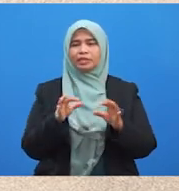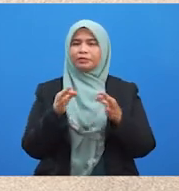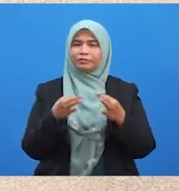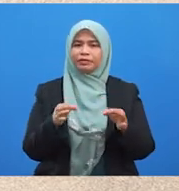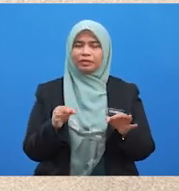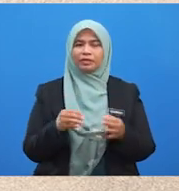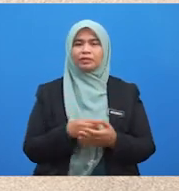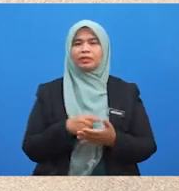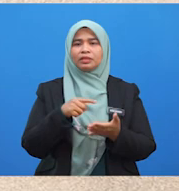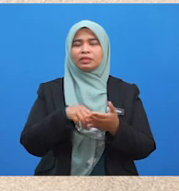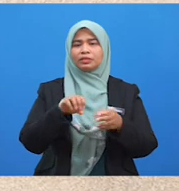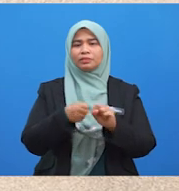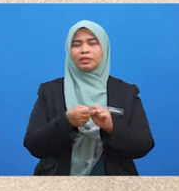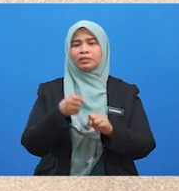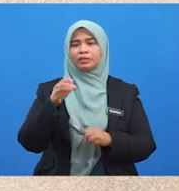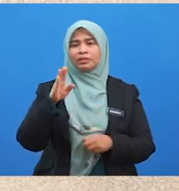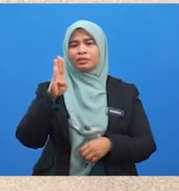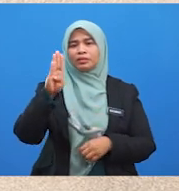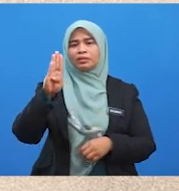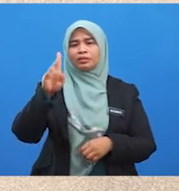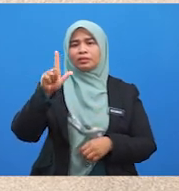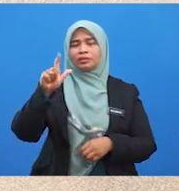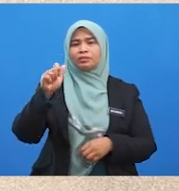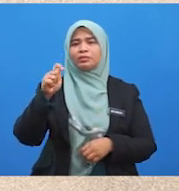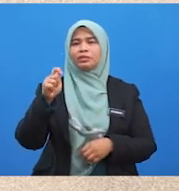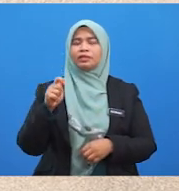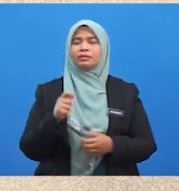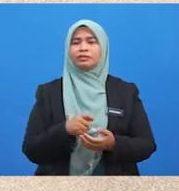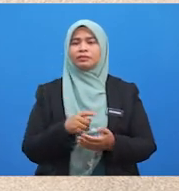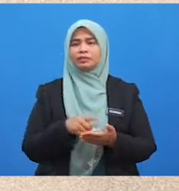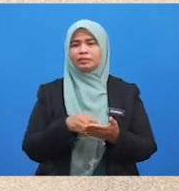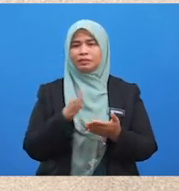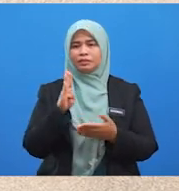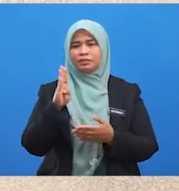supaya Bulat bin Leper diberi perbicaraan yang adil.